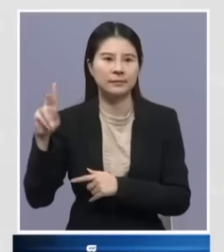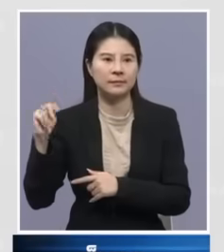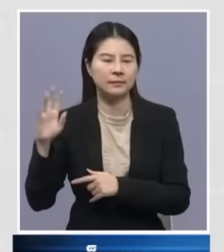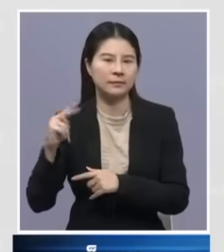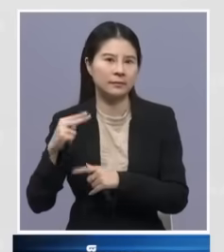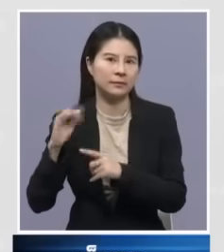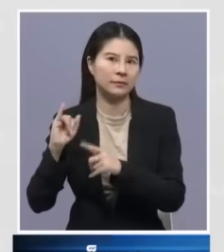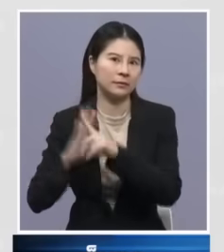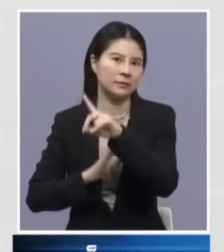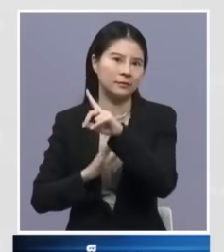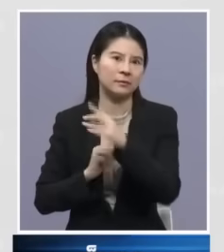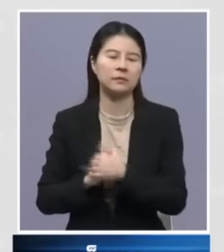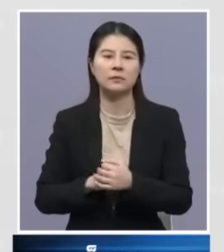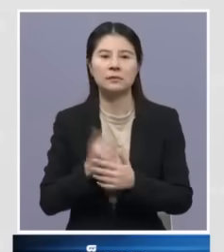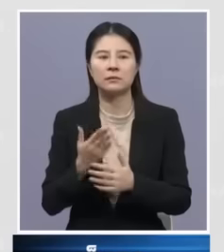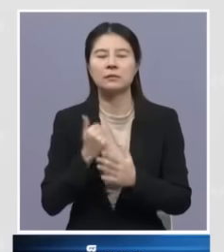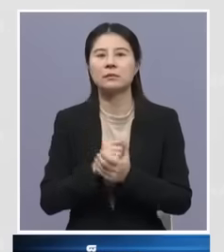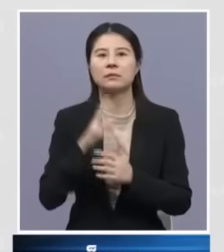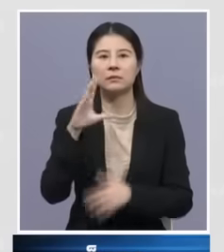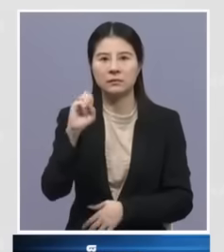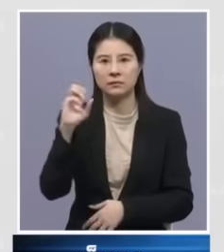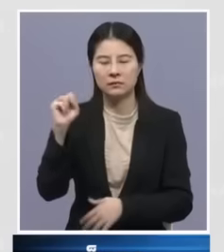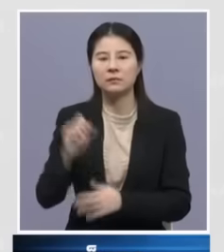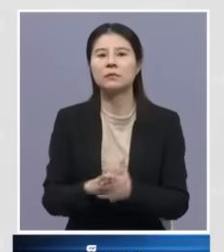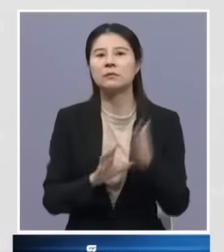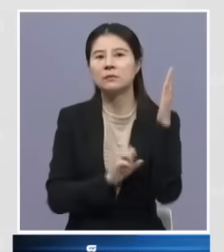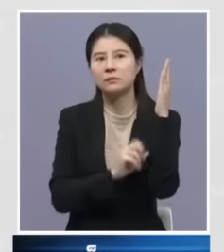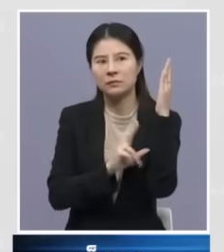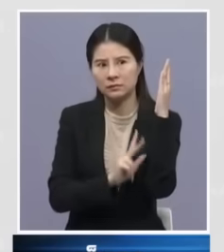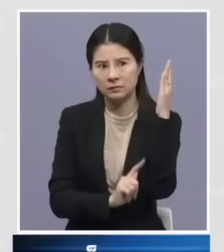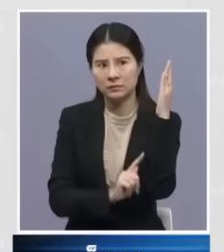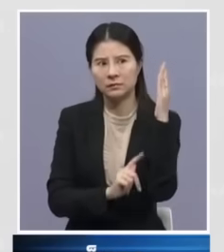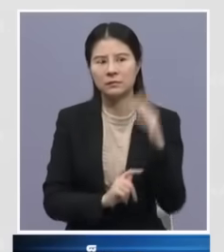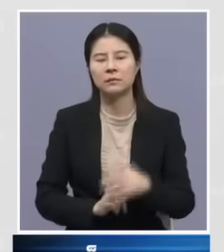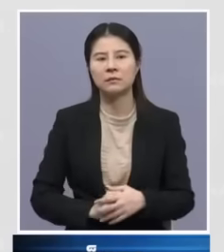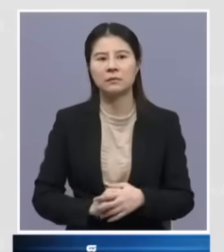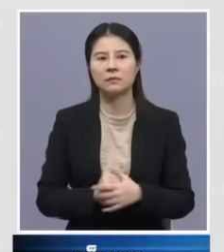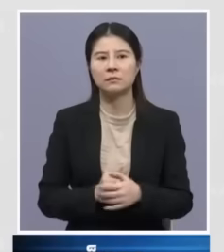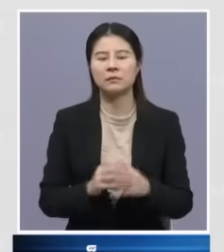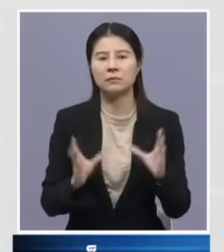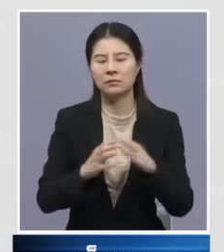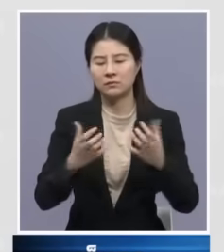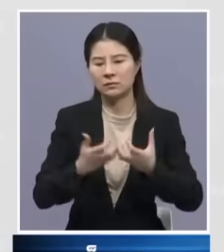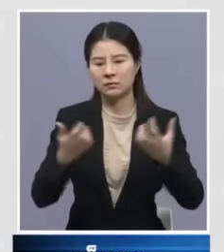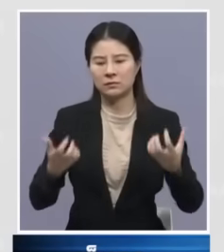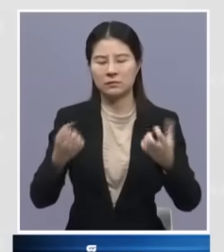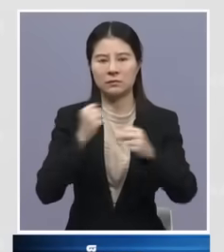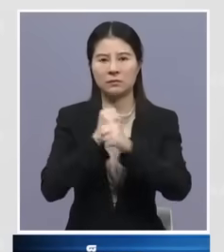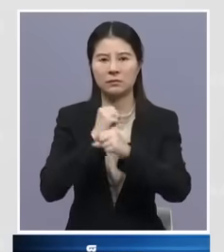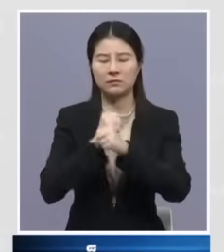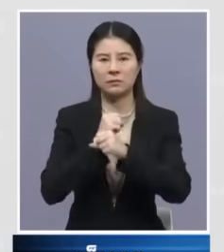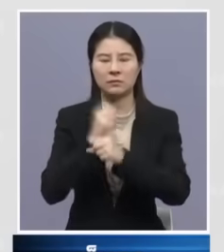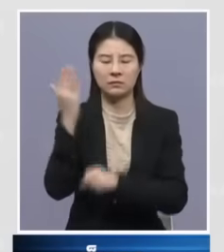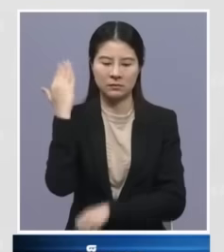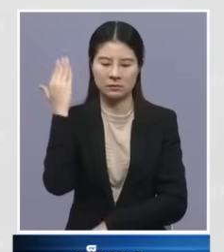ที่เป็นส.ส.เขต1จังหวัดสงขลาเป็นลูกชายของคุณนิพนธ์บุญญามณีเท่านั้นที่แยกออกมาอีกกลุ่มหนึ่งซึ่งในครั้งนั้นเนี่